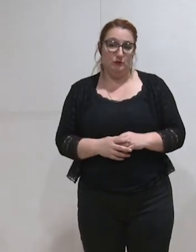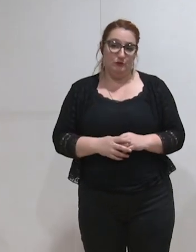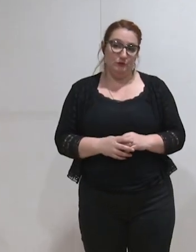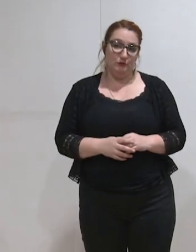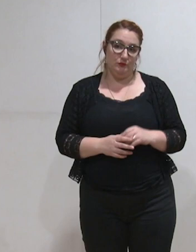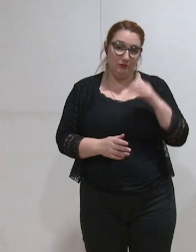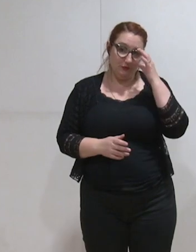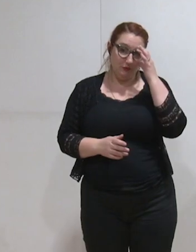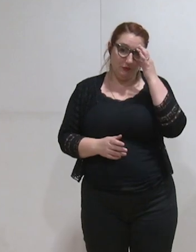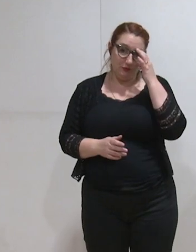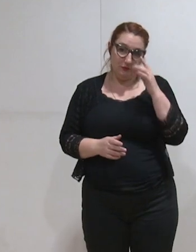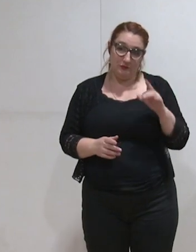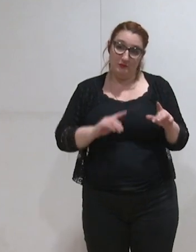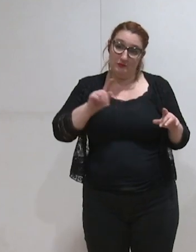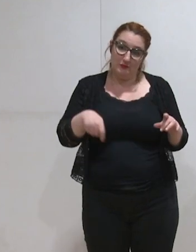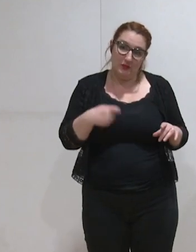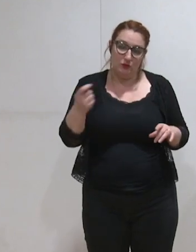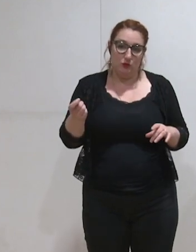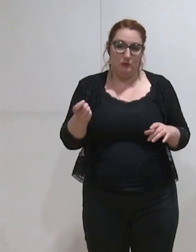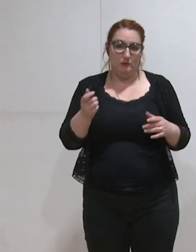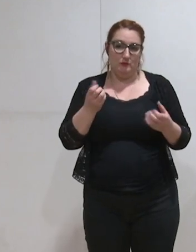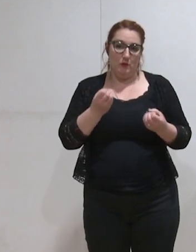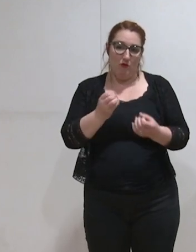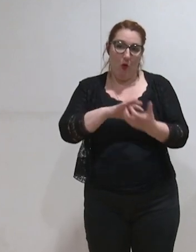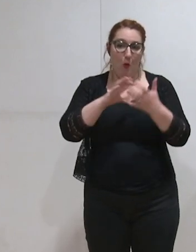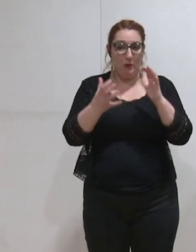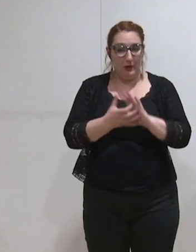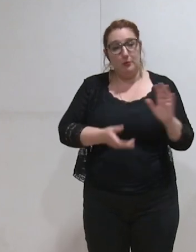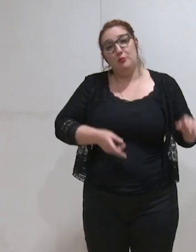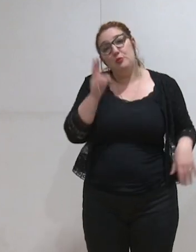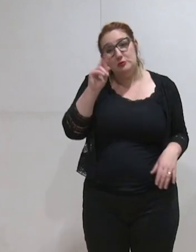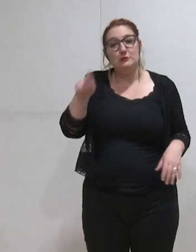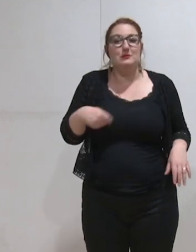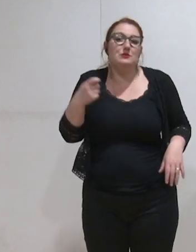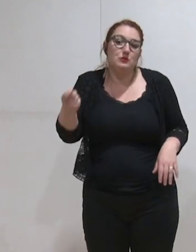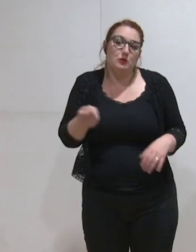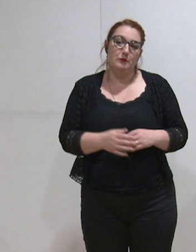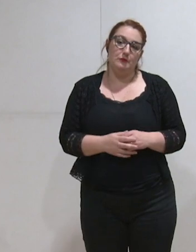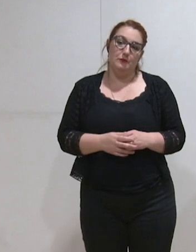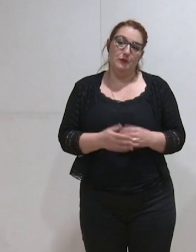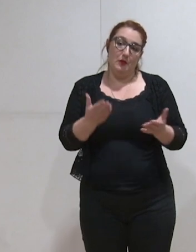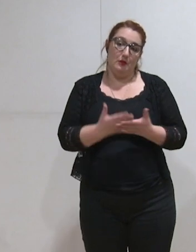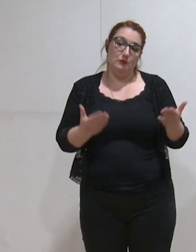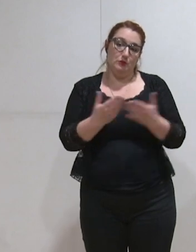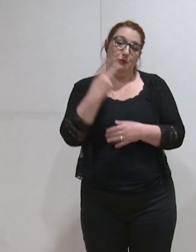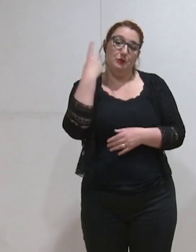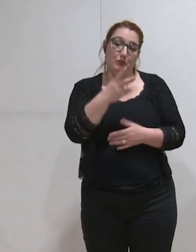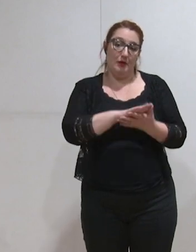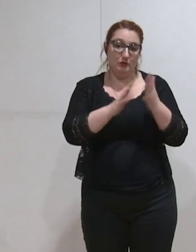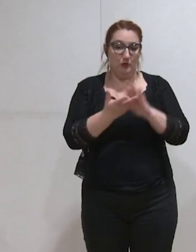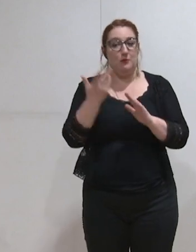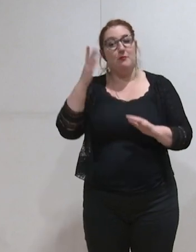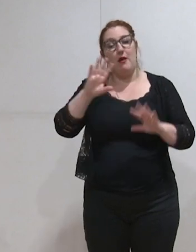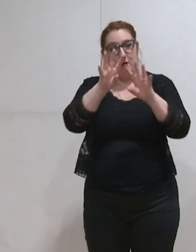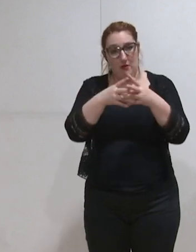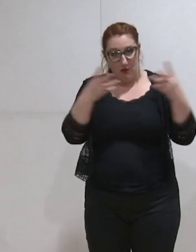l'association donc ceci évidemment complique encore un peu plus si j'ose dire la situation de l'association mais je vous ferai